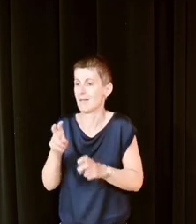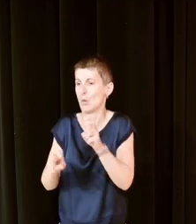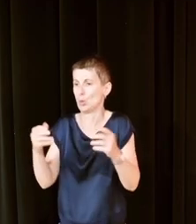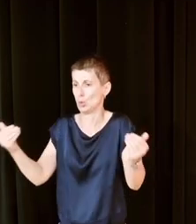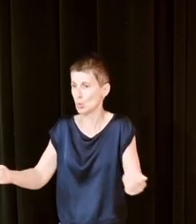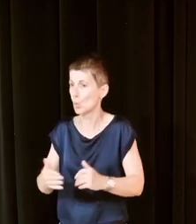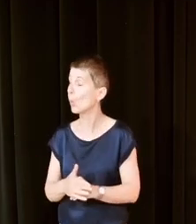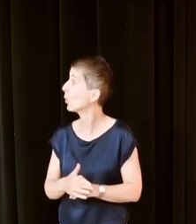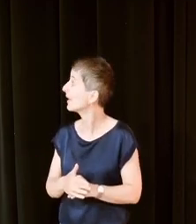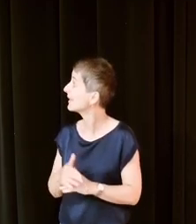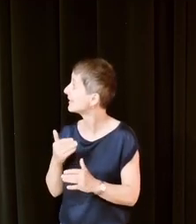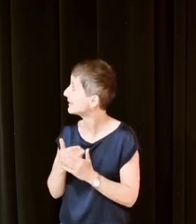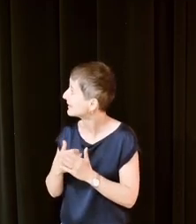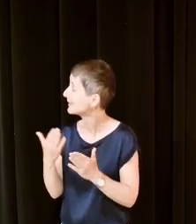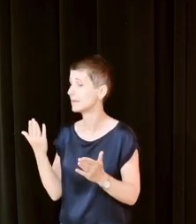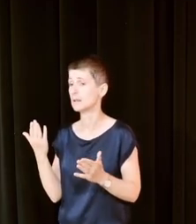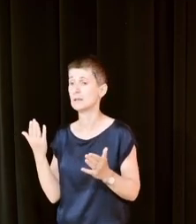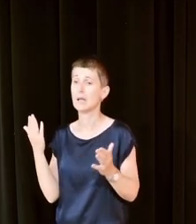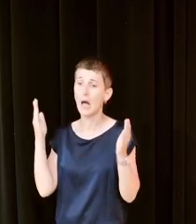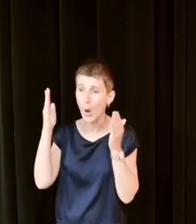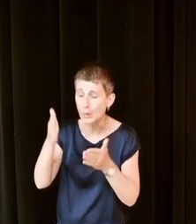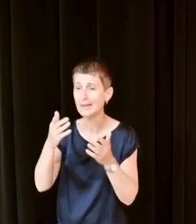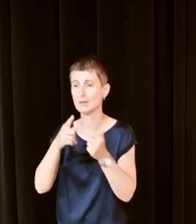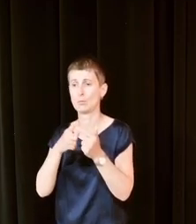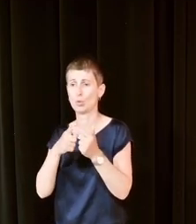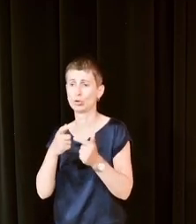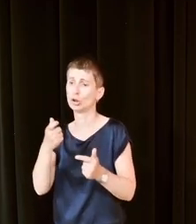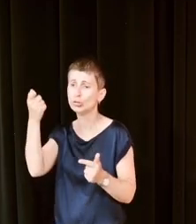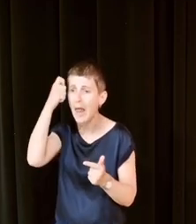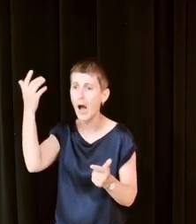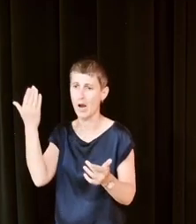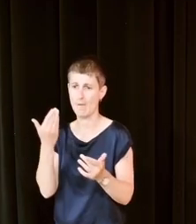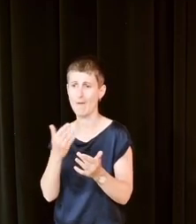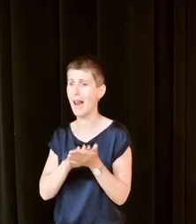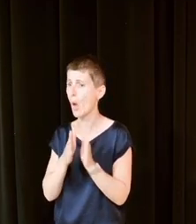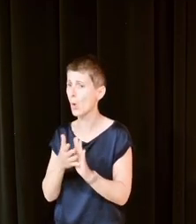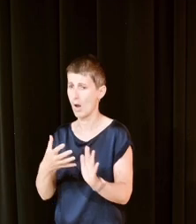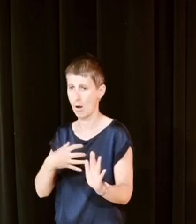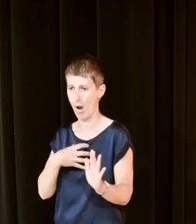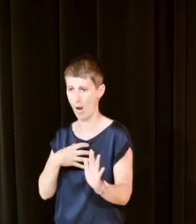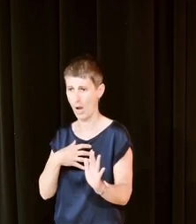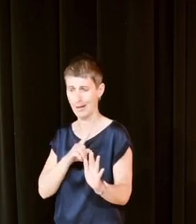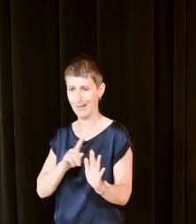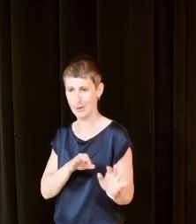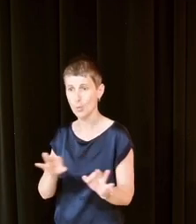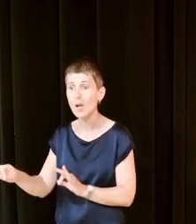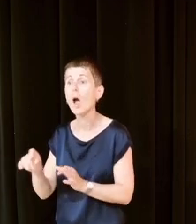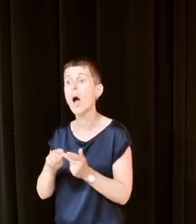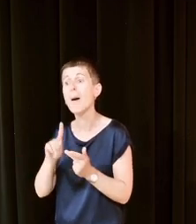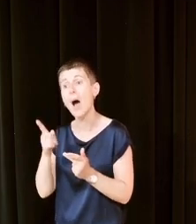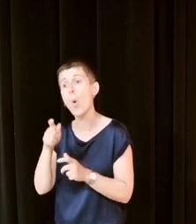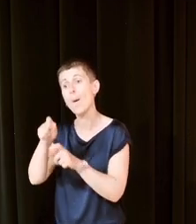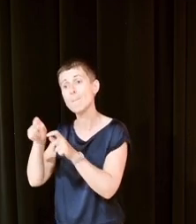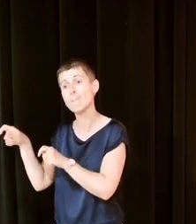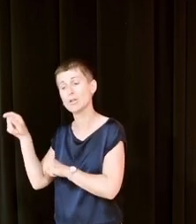natürlich viele andere Dinge wie Autismus, Schlaganfall zur Behandlung nicht übertragbarer Krankheiten, aber eben auch zur Betreuung der Menschen